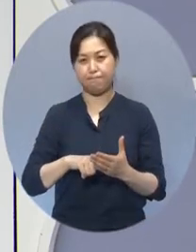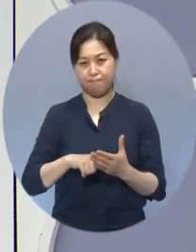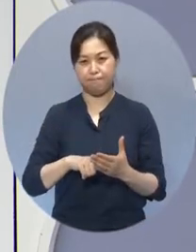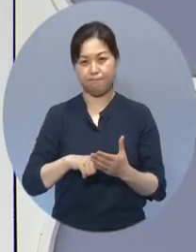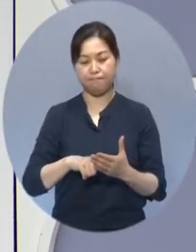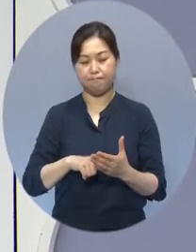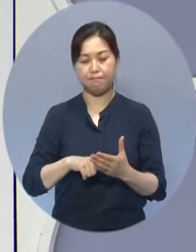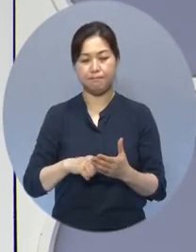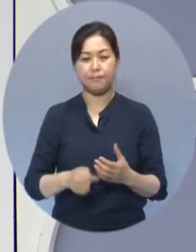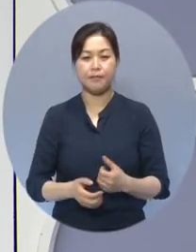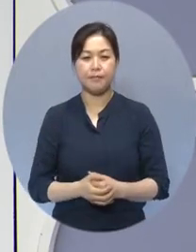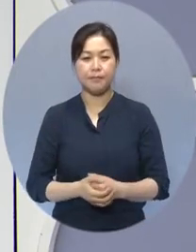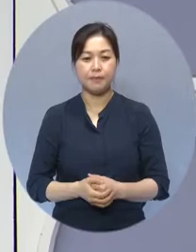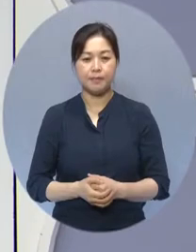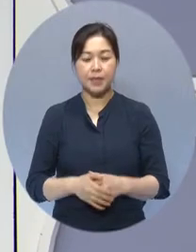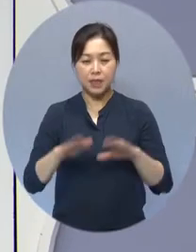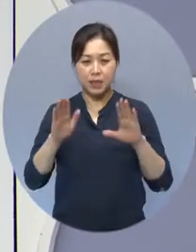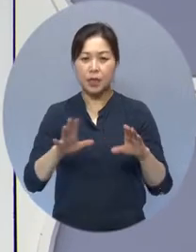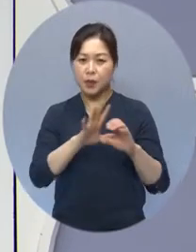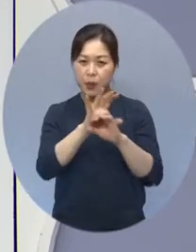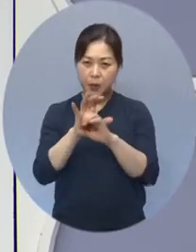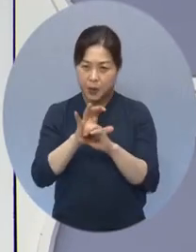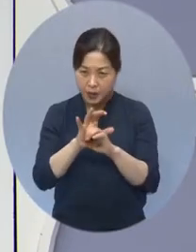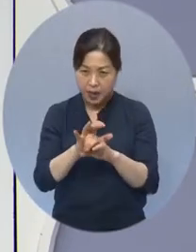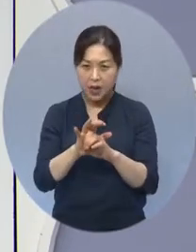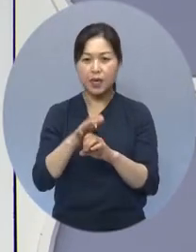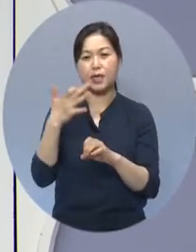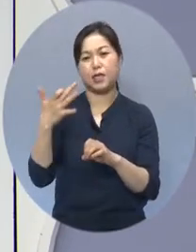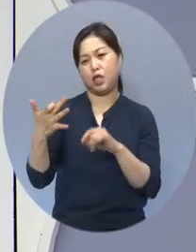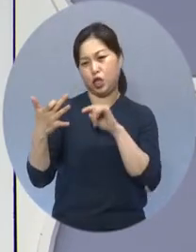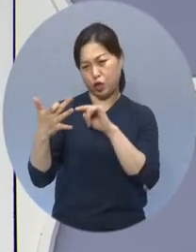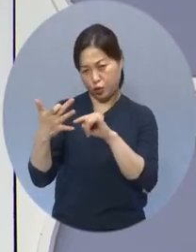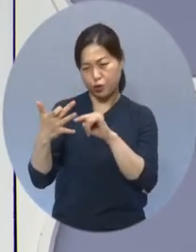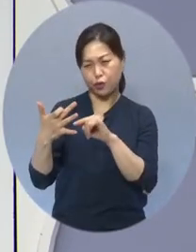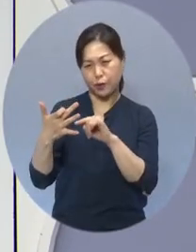지금은 코로나19라는 큰 산을 넘어 잃어버린